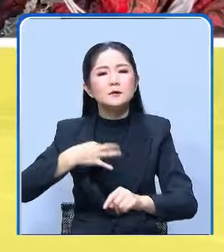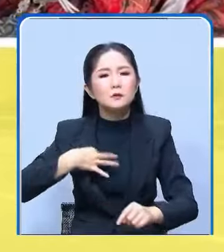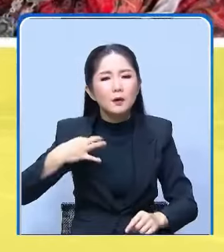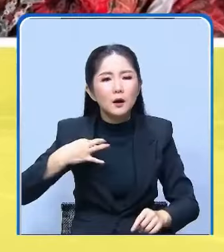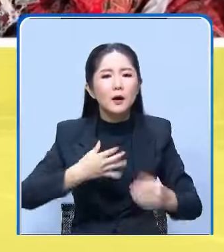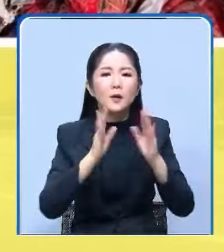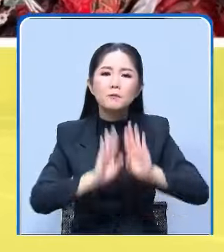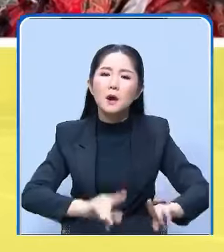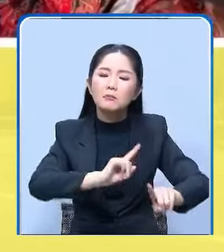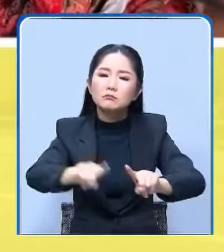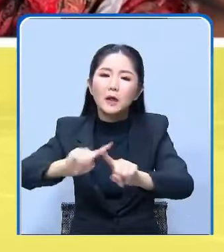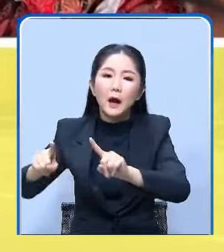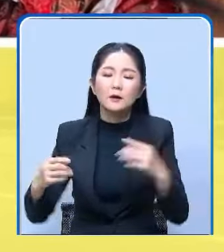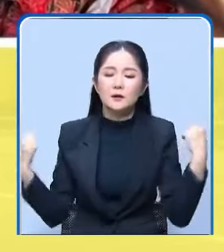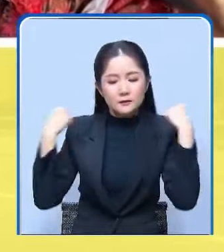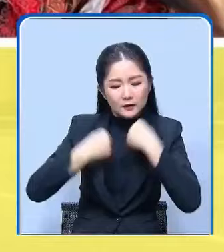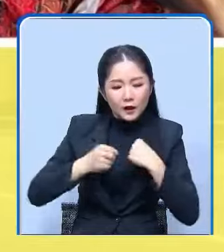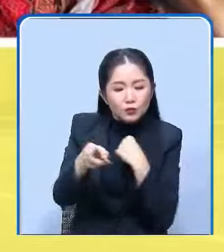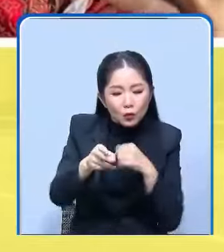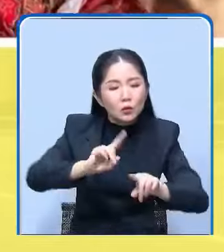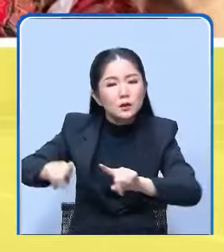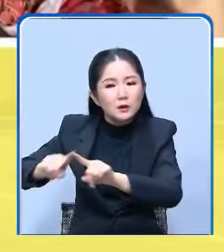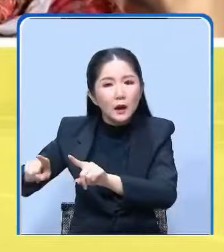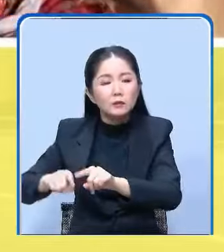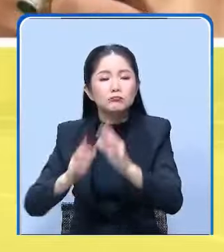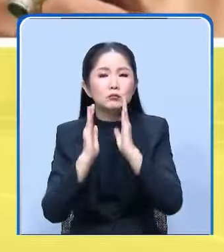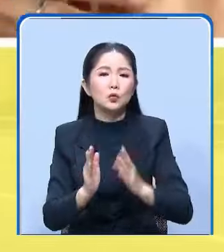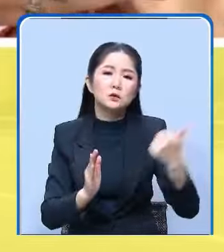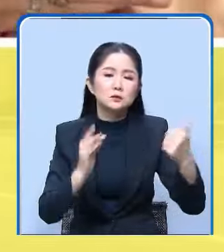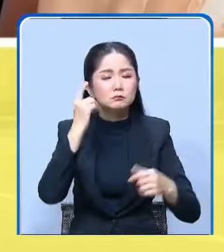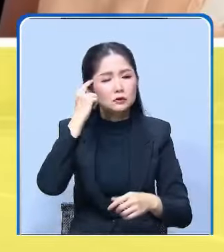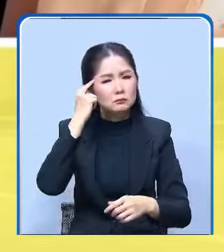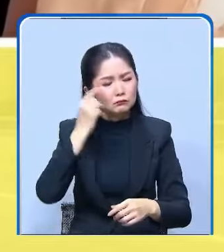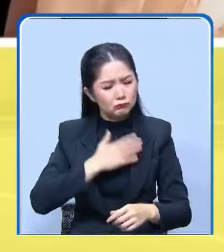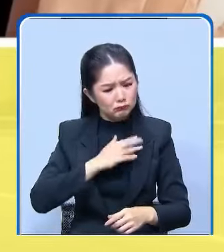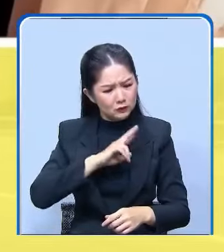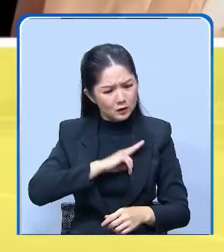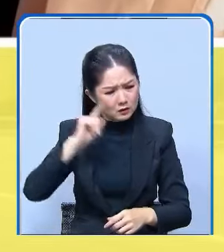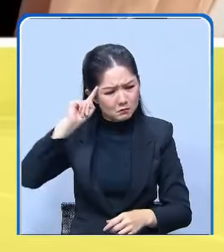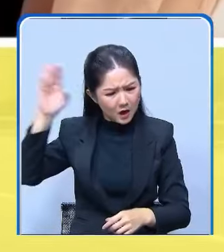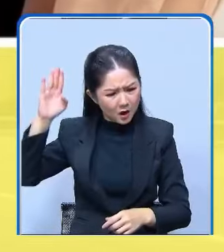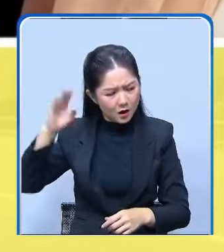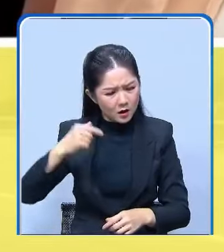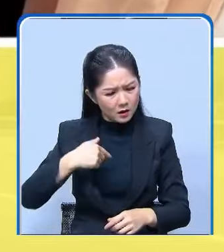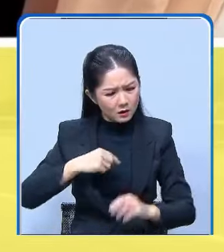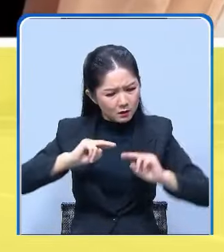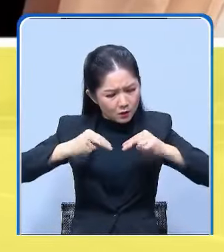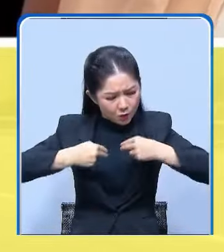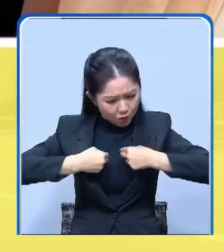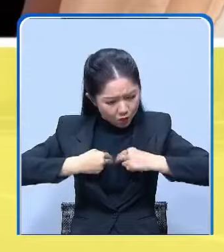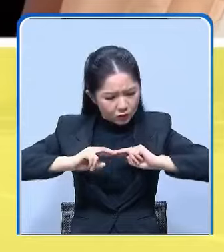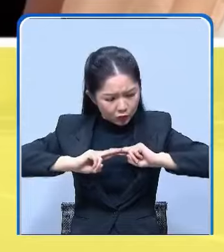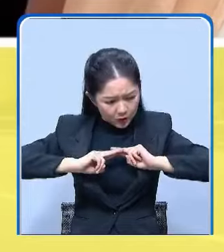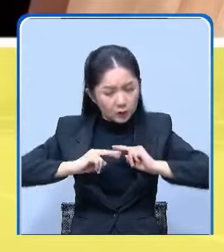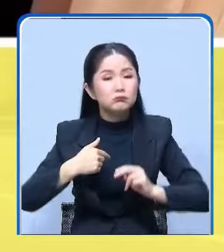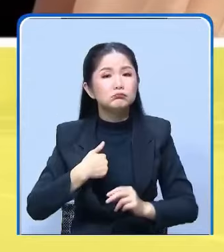จนยังคิดว่าเราบ้ายังคิดแบบอยู่ๆมันก็คือได้ยินเสียงแล้วก็เวลาฟังเพล